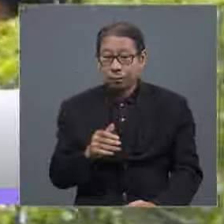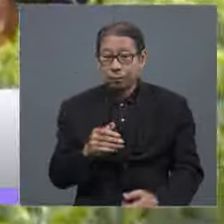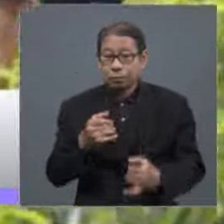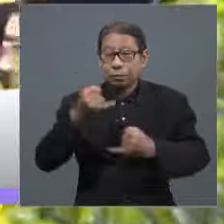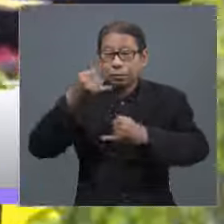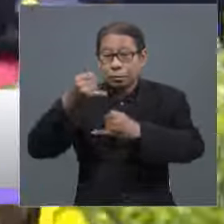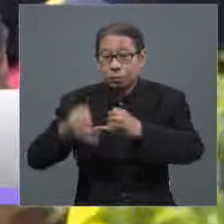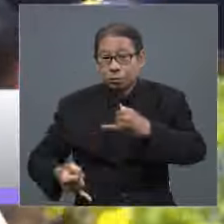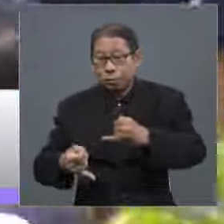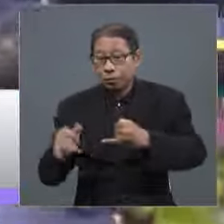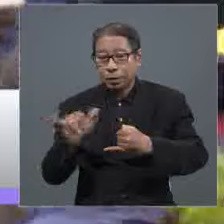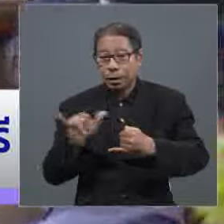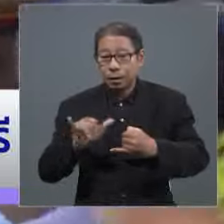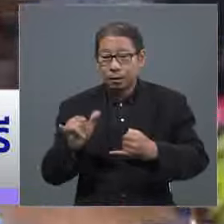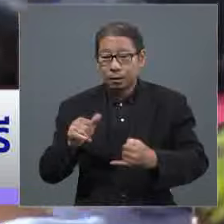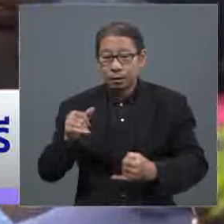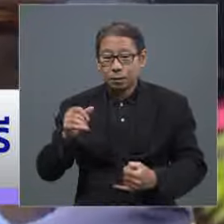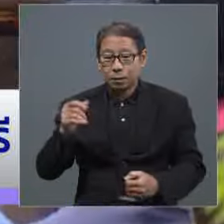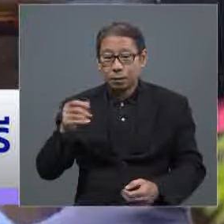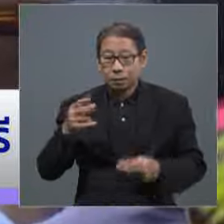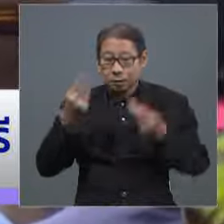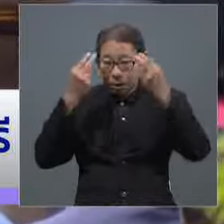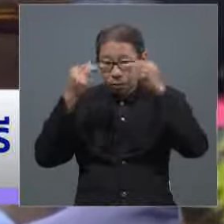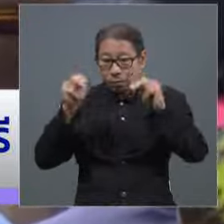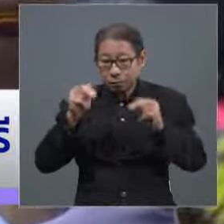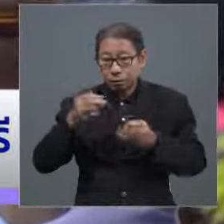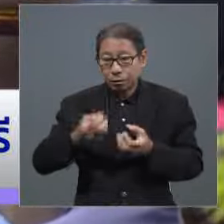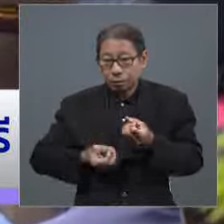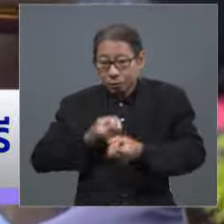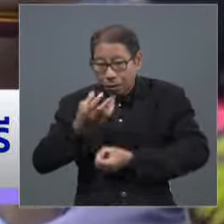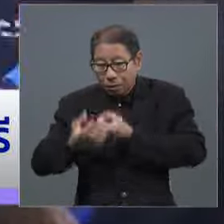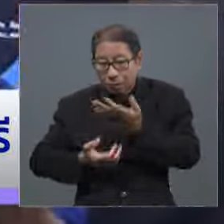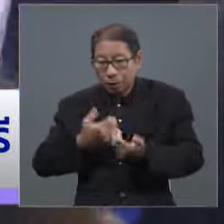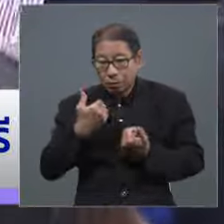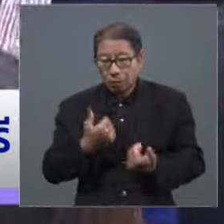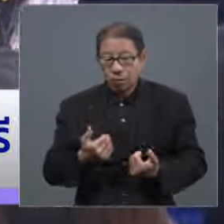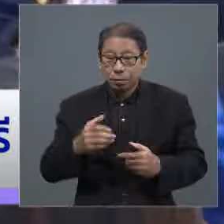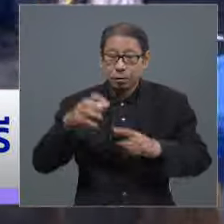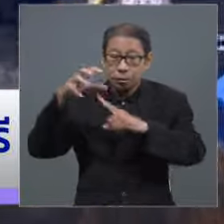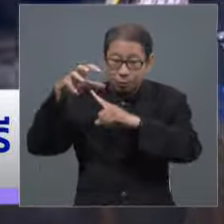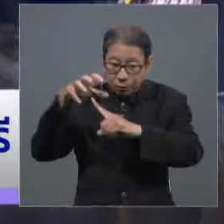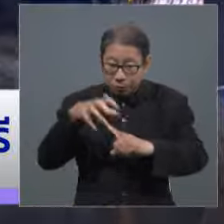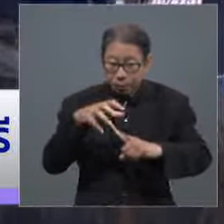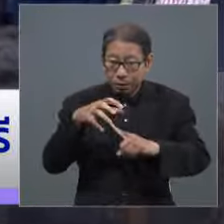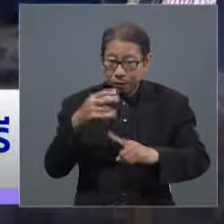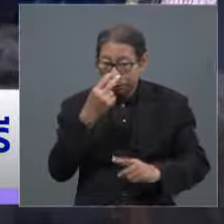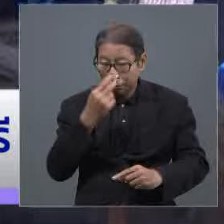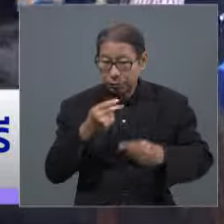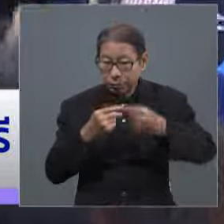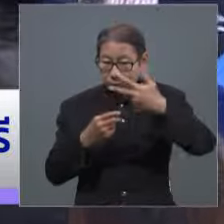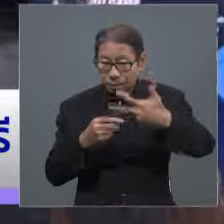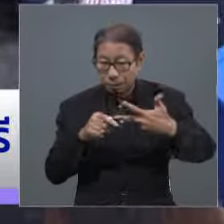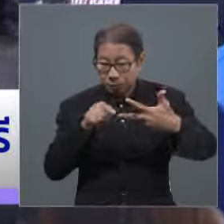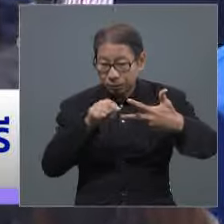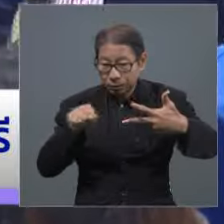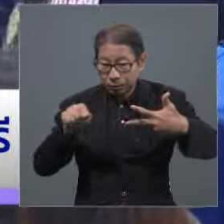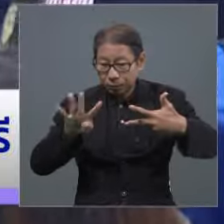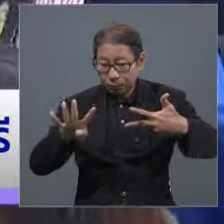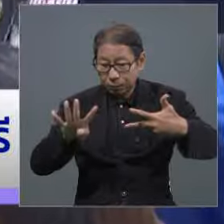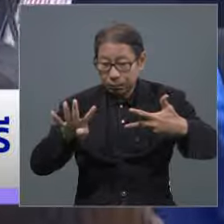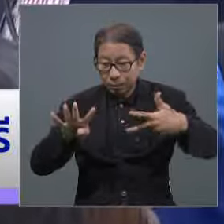คุณผู้ชมก็คือท่านนายกก็เล่าให้ฟังว่ายังดูอยู่หลายๆพื้นที่อย่างในส่วนของพัทยาเนี่ยก็เล็งๆไว้ 3-4 ที่นะครับทีนี้กล